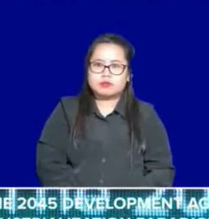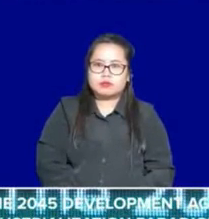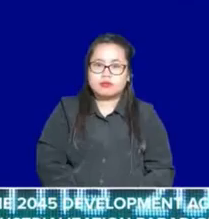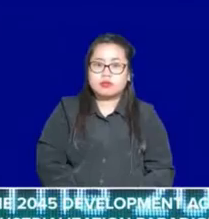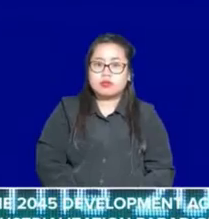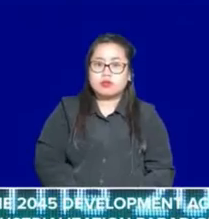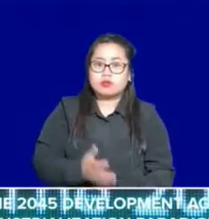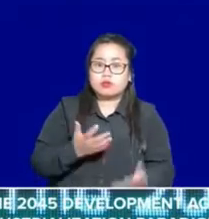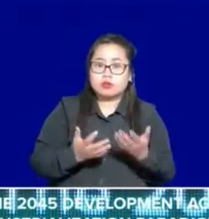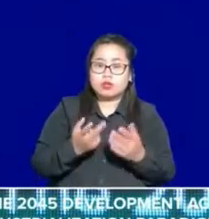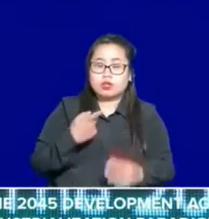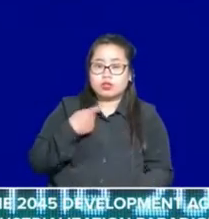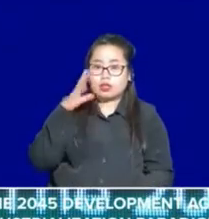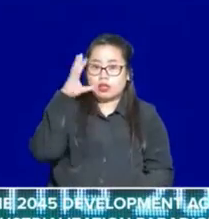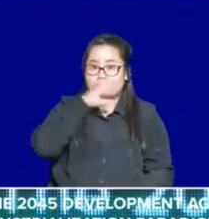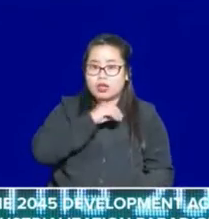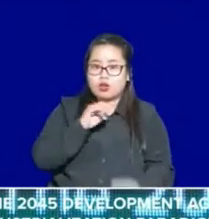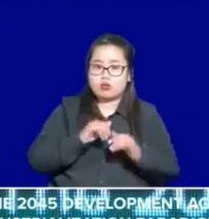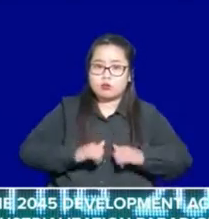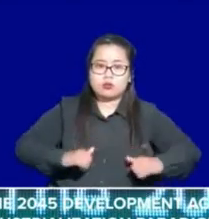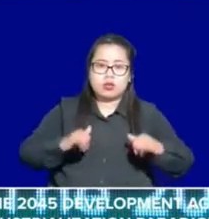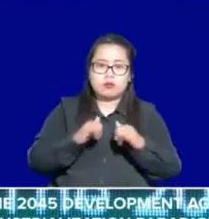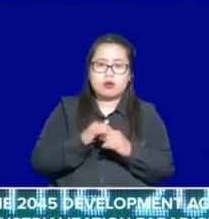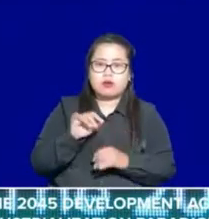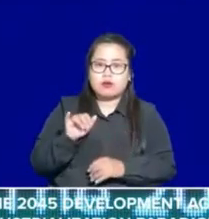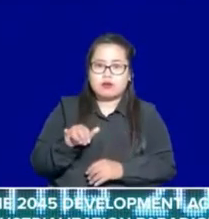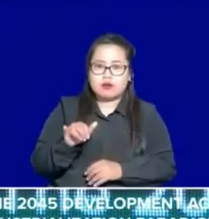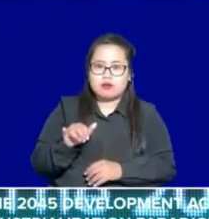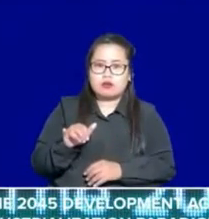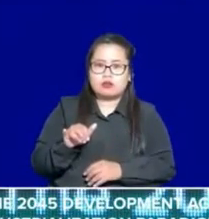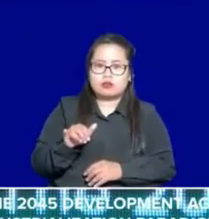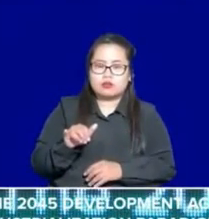Seperti kita ketahui bersama bahwa